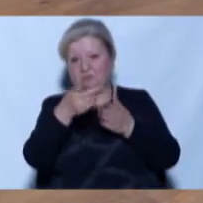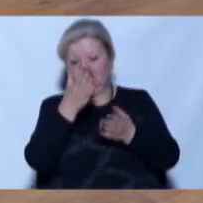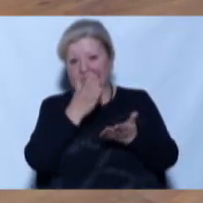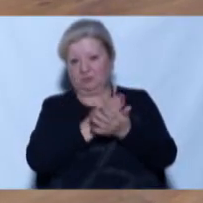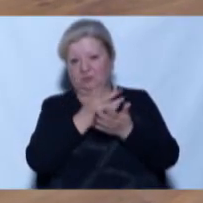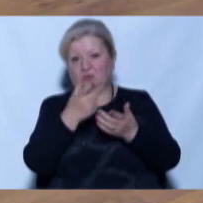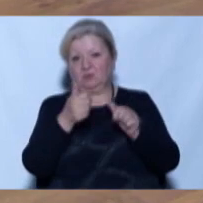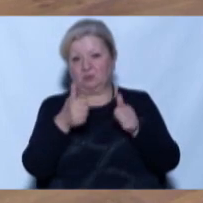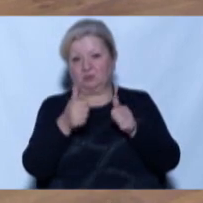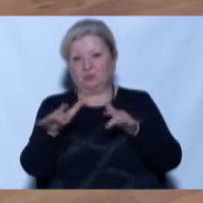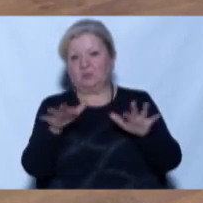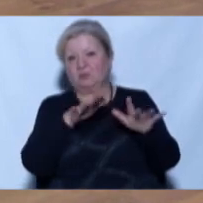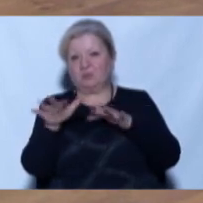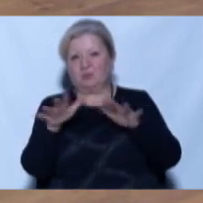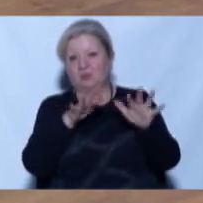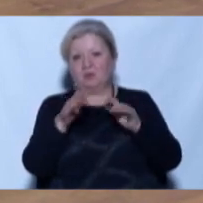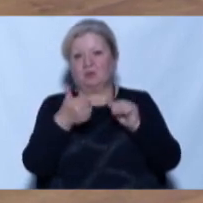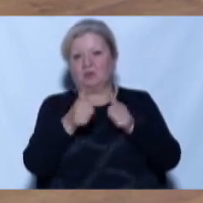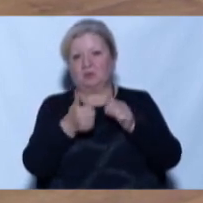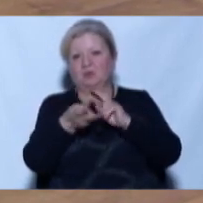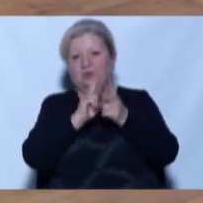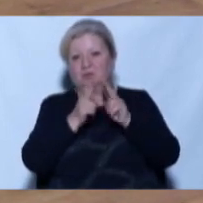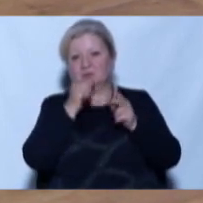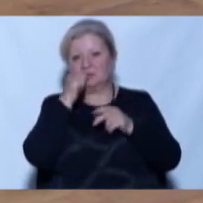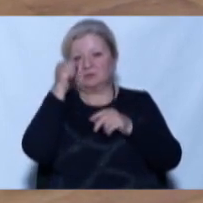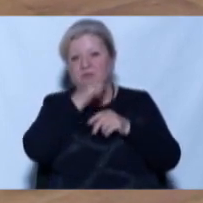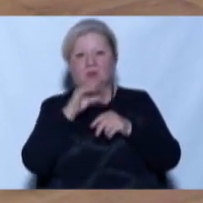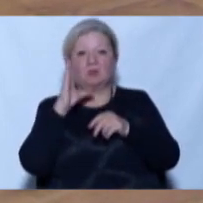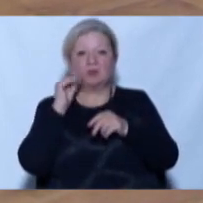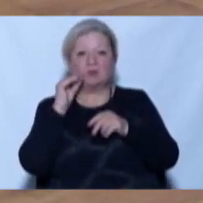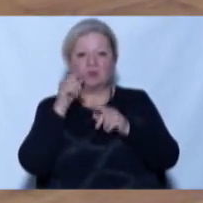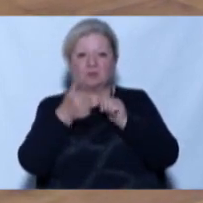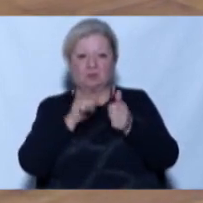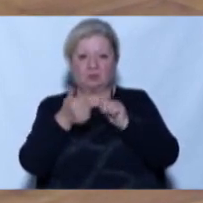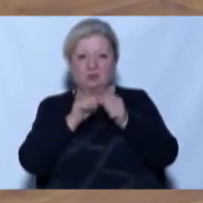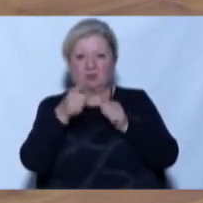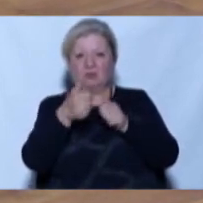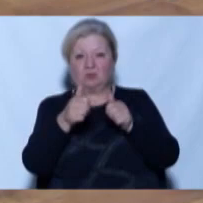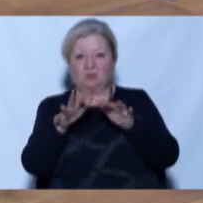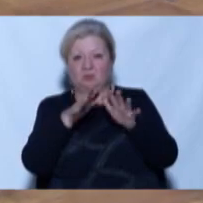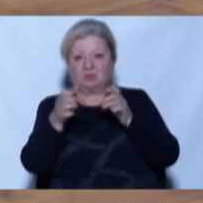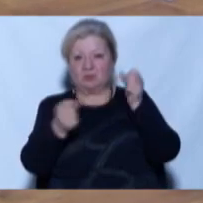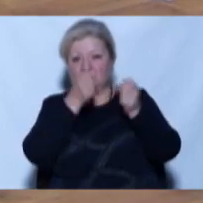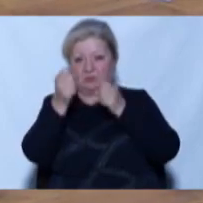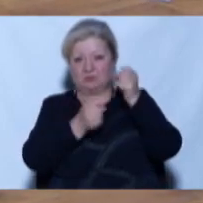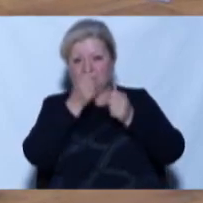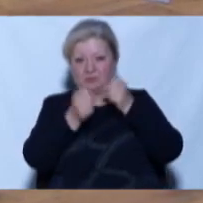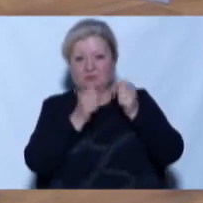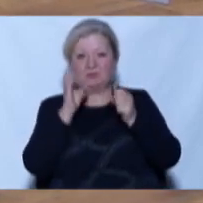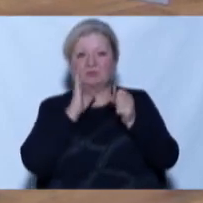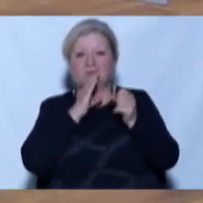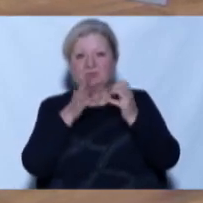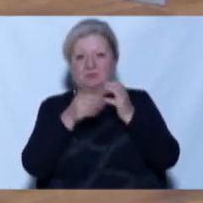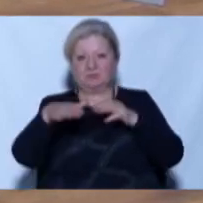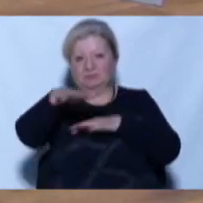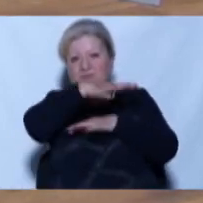როგორ მოძრაობს და როგორ იცვლება წელიწადის დროები და სეზონები, როგორ მოძრაობს ქარები დედამიწის